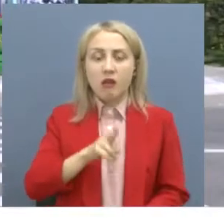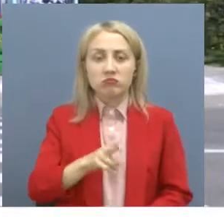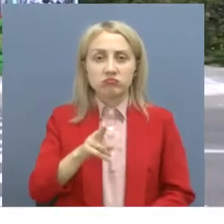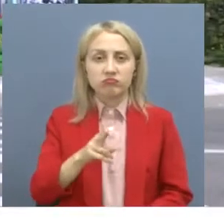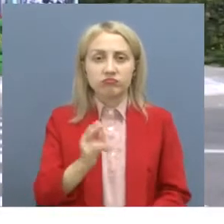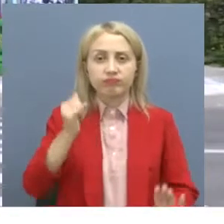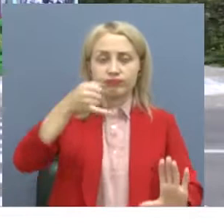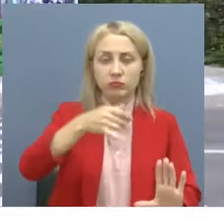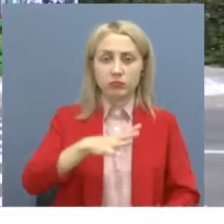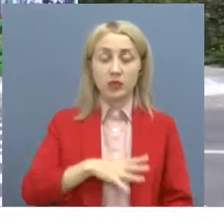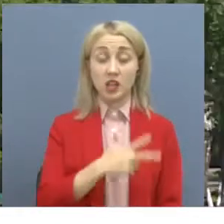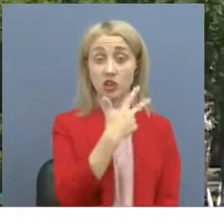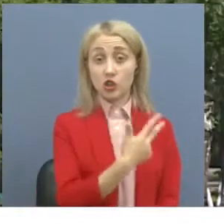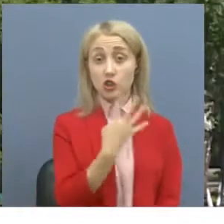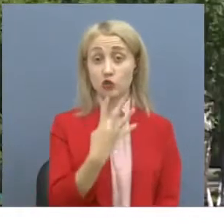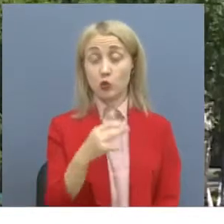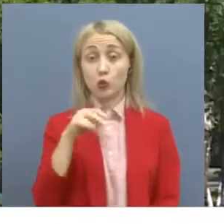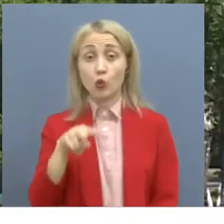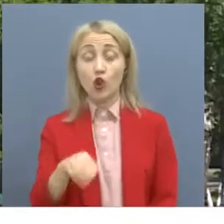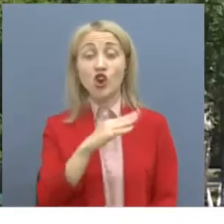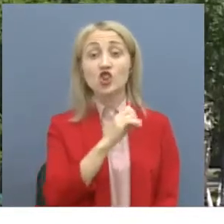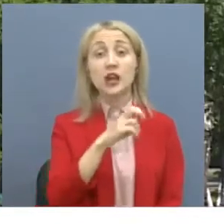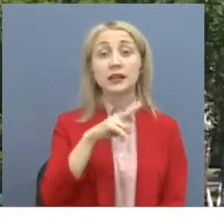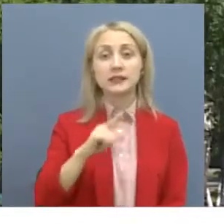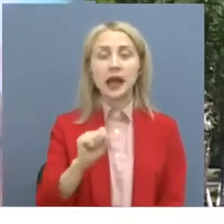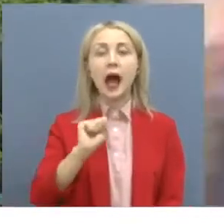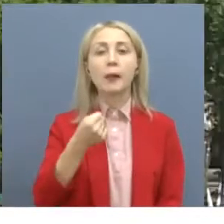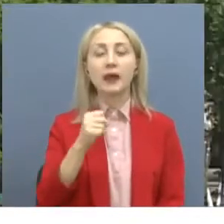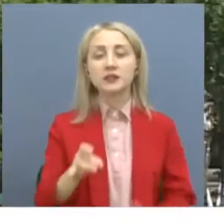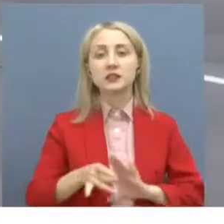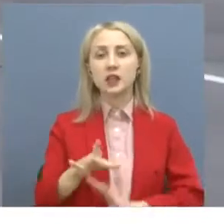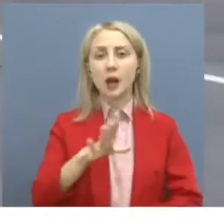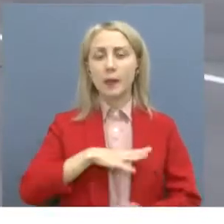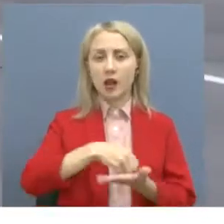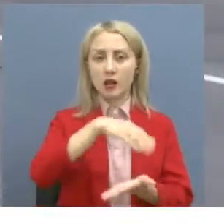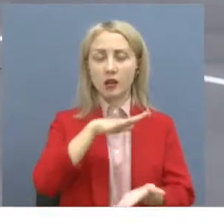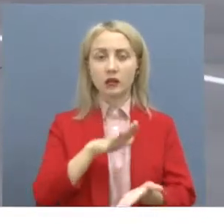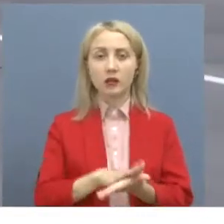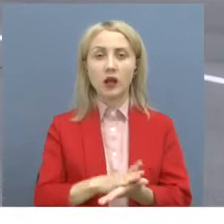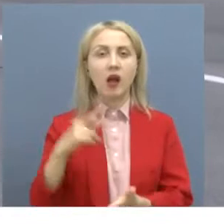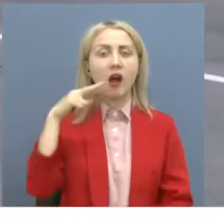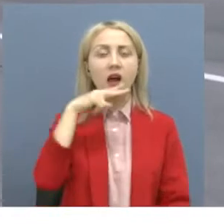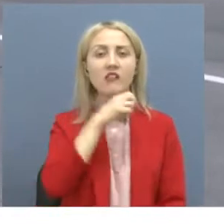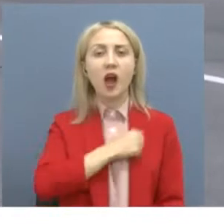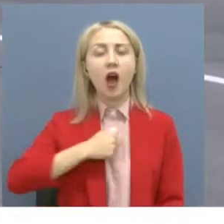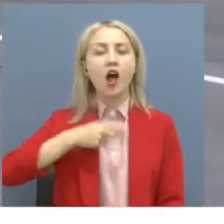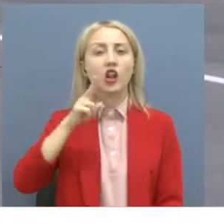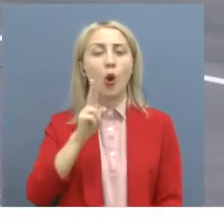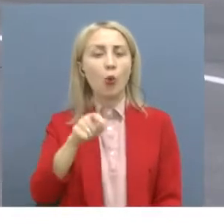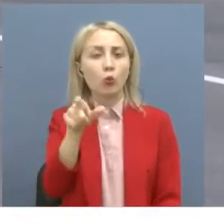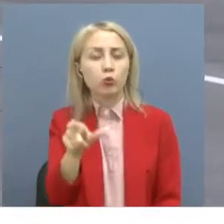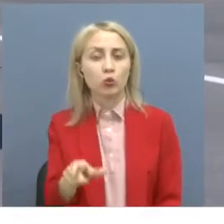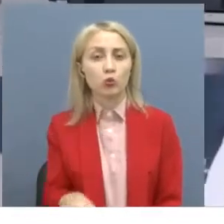Шілденің 3-4 күндері жақсы және Атбасар аудандарында арақтан улану факті тіркелді. 6 азамат ауыр халде жансақтау бөлімінде